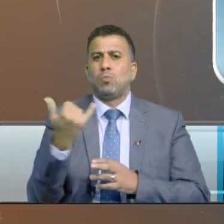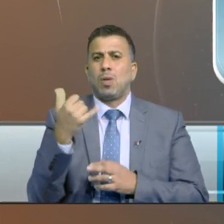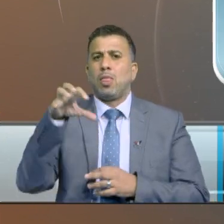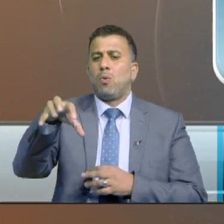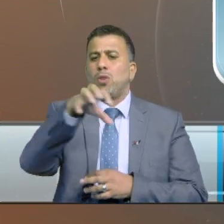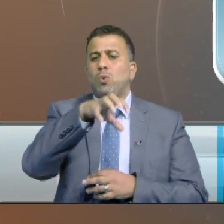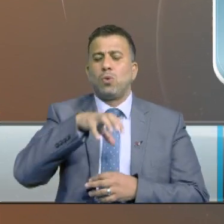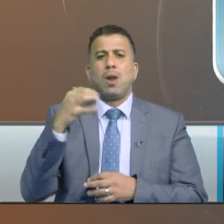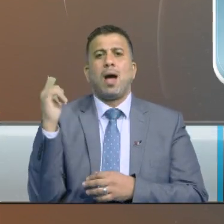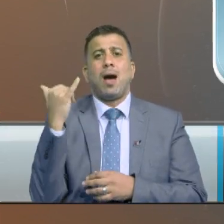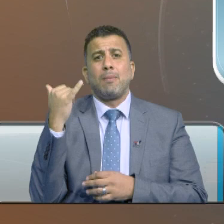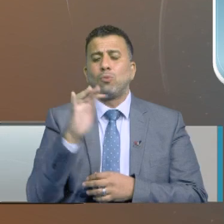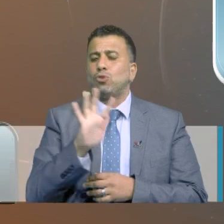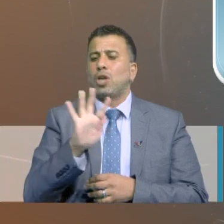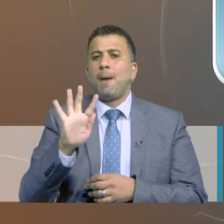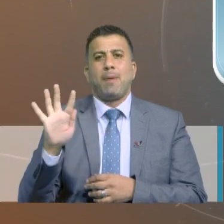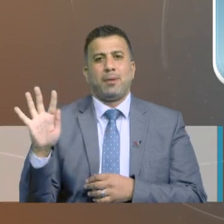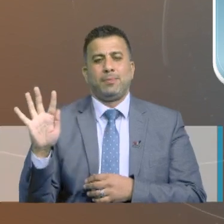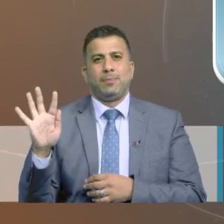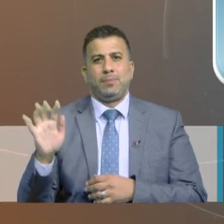مصالح الدول العربيه وشعوبها